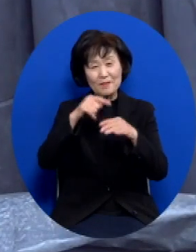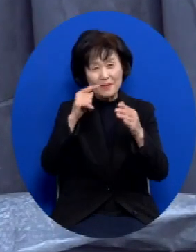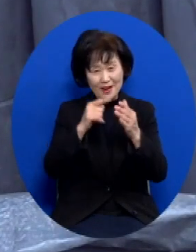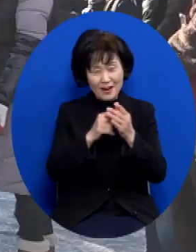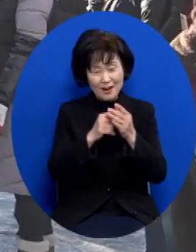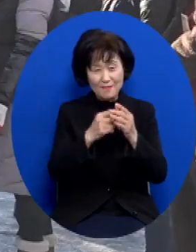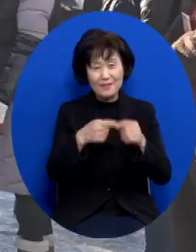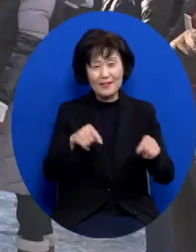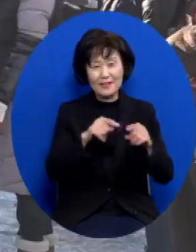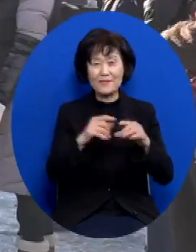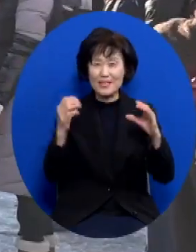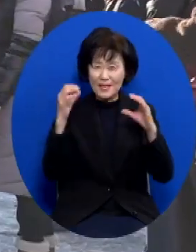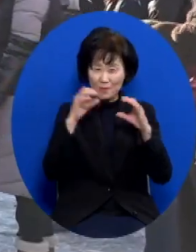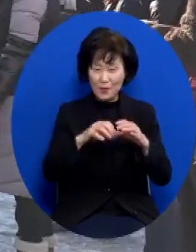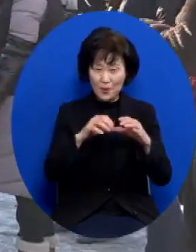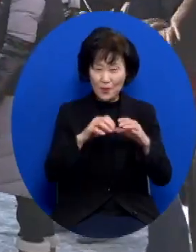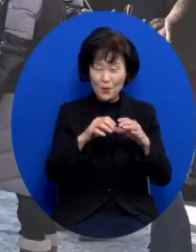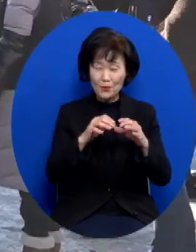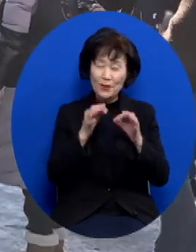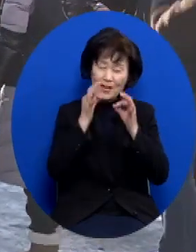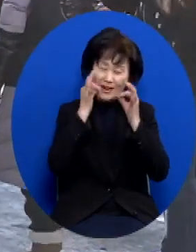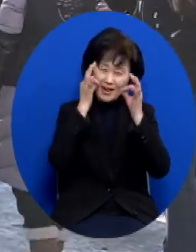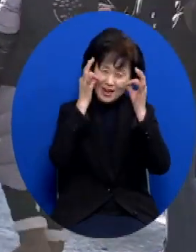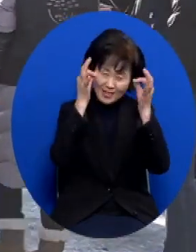절실함 그리고 어떻게 보면